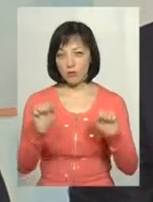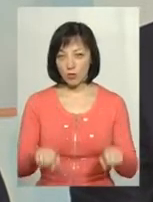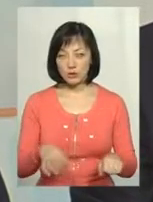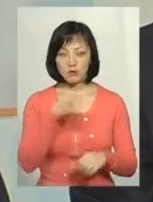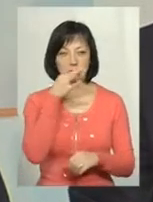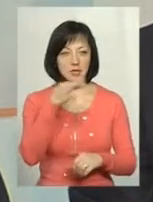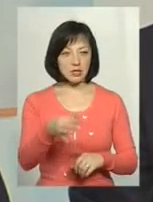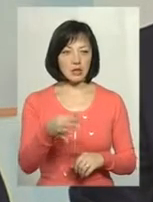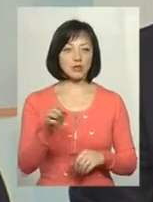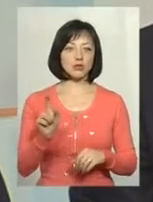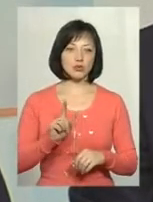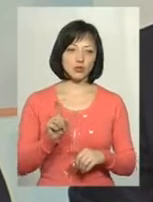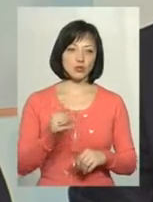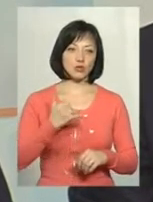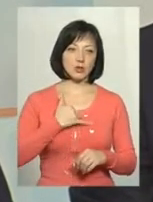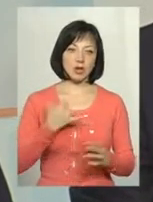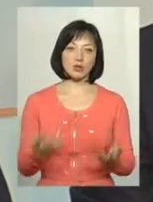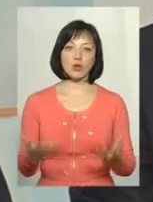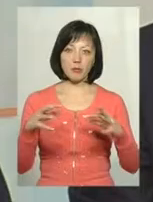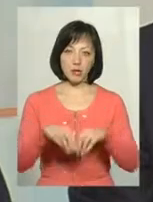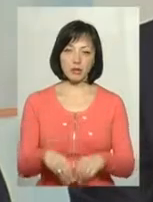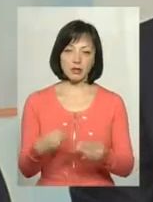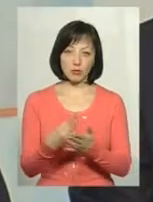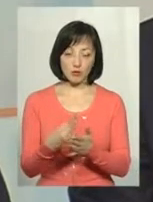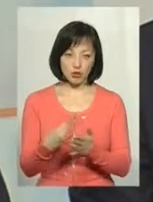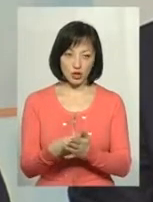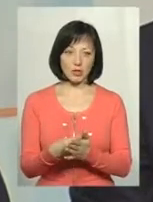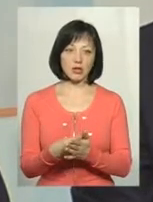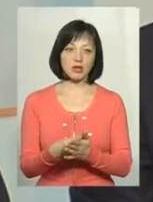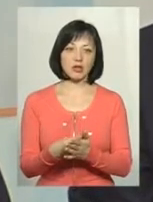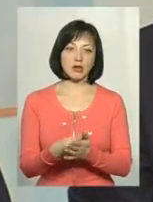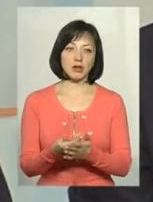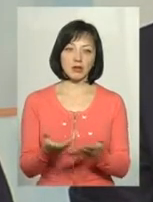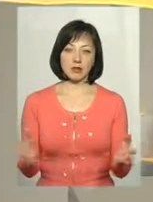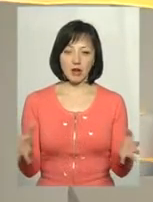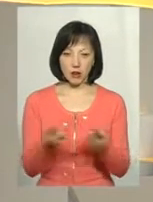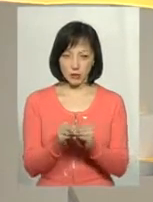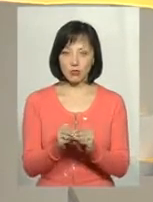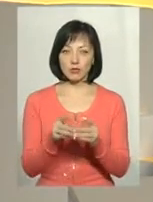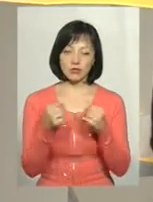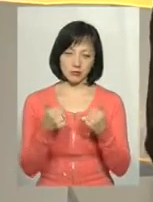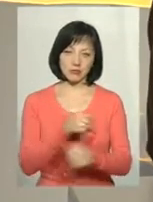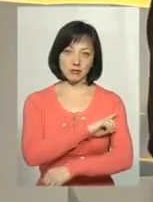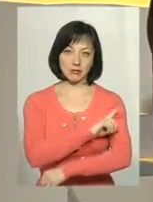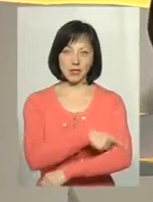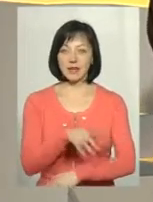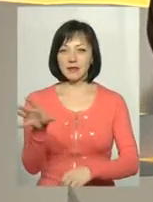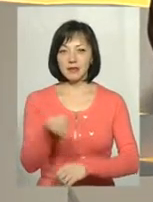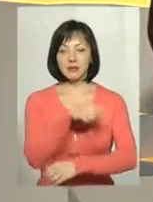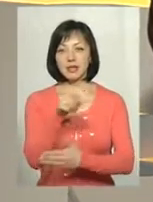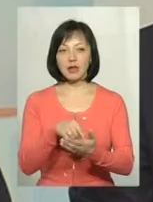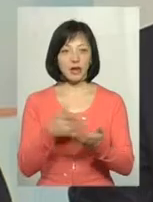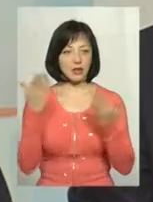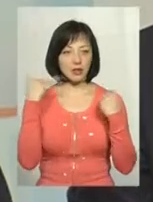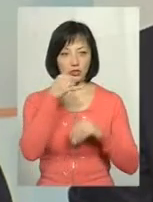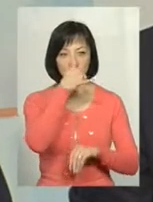певністю говорити за рахунок того, що в нас об'єднаний бюджет, ми... Гуртом добрий гуртом, батька. Так. Всі такі питання, які не